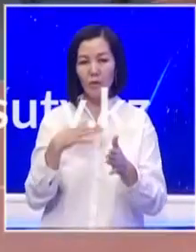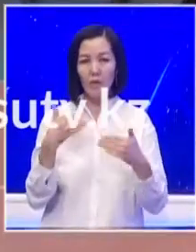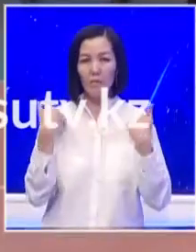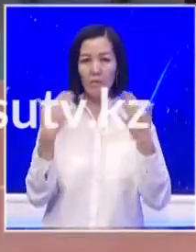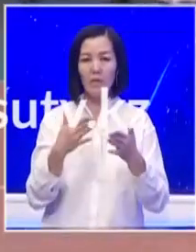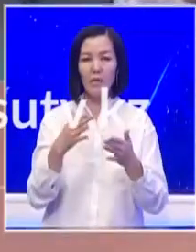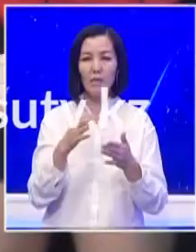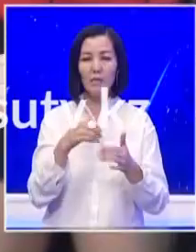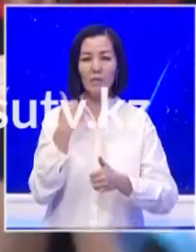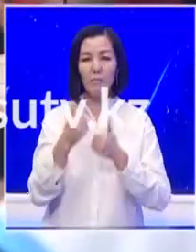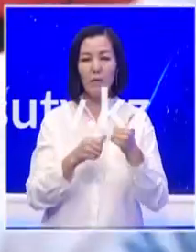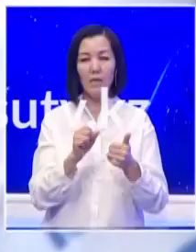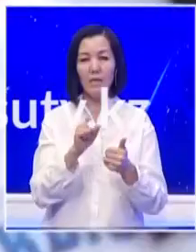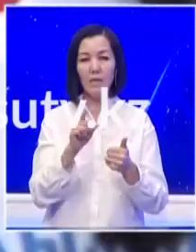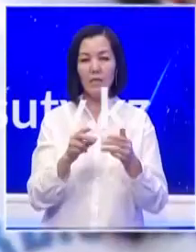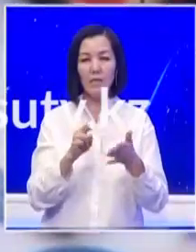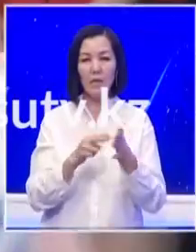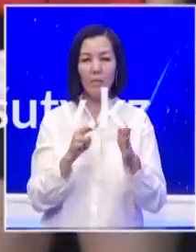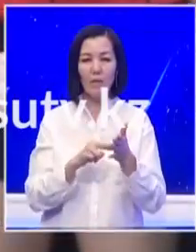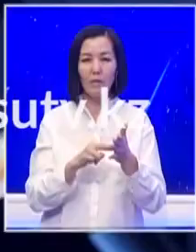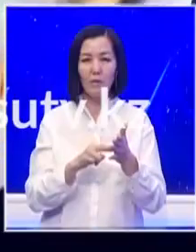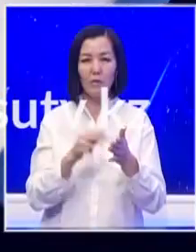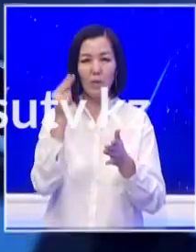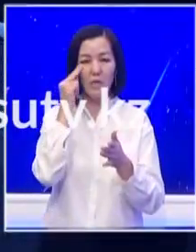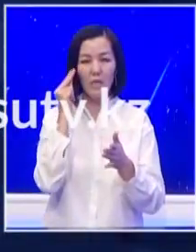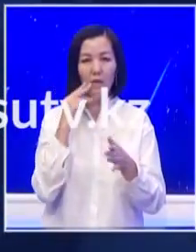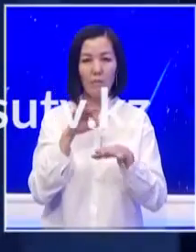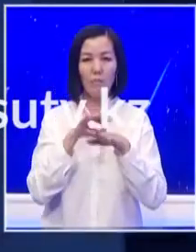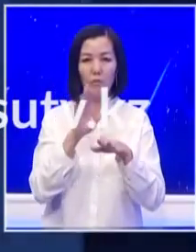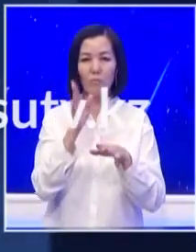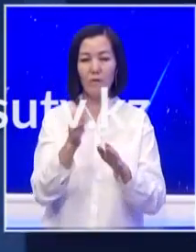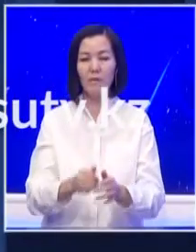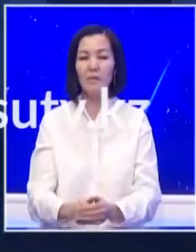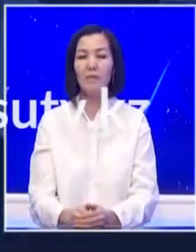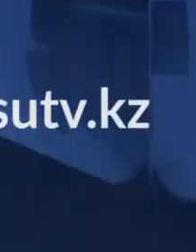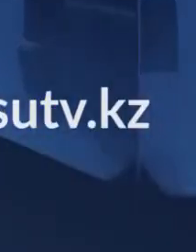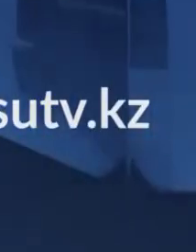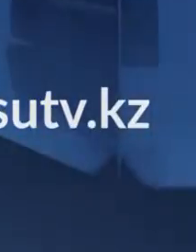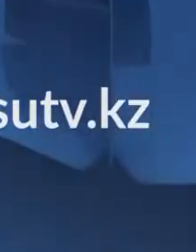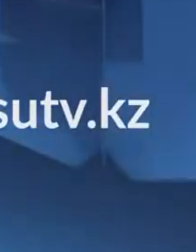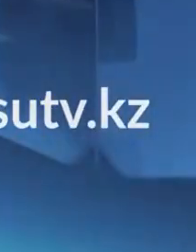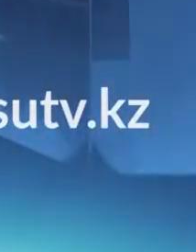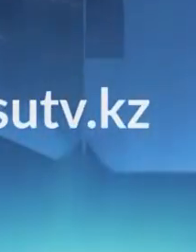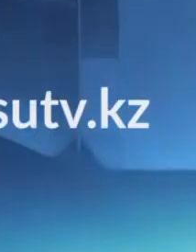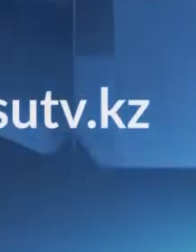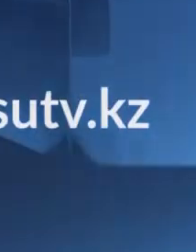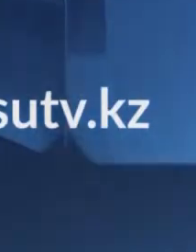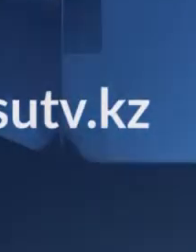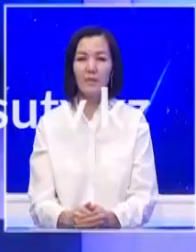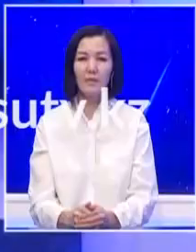Казахстан на чемпионате Азии, который планируется провести в Китае. Алексей Цуйжар Коншентаев, телеканал ЖТСУ.